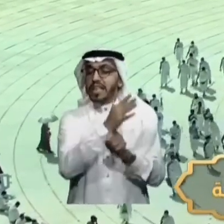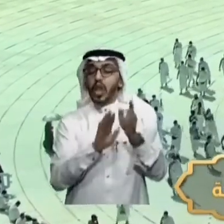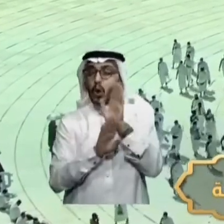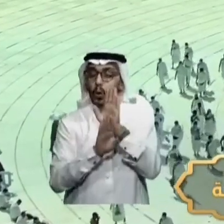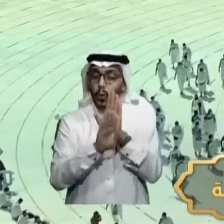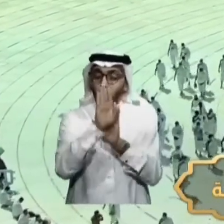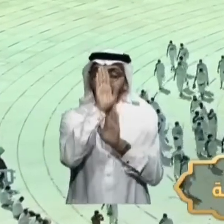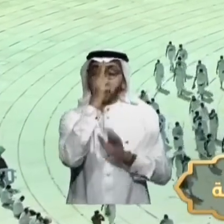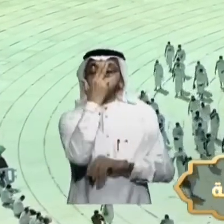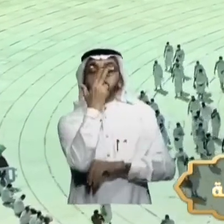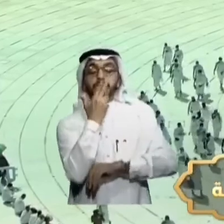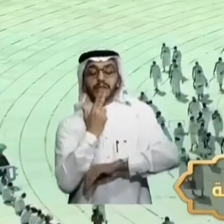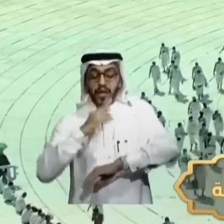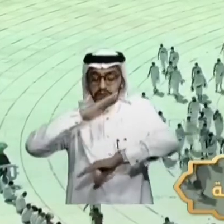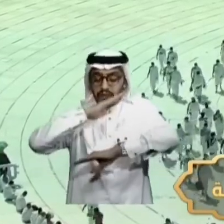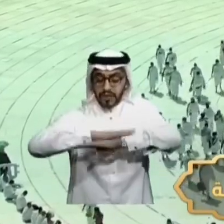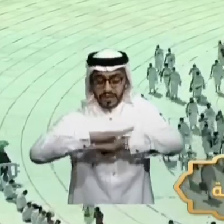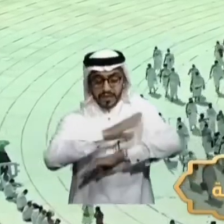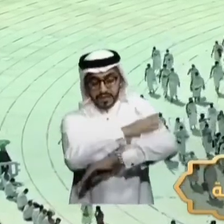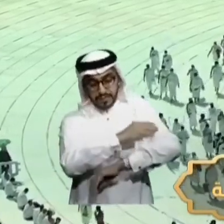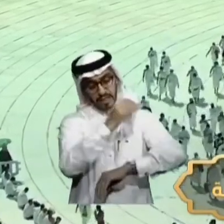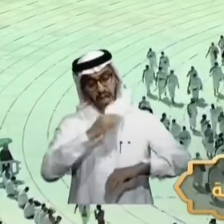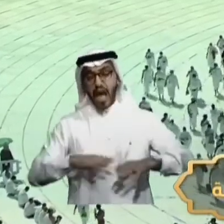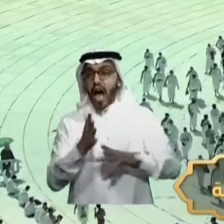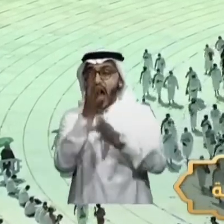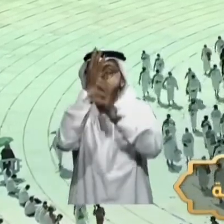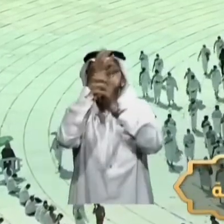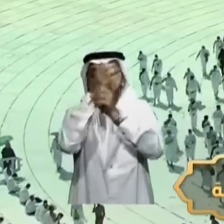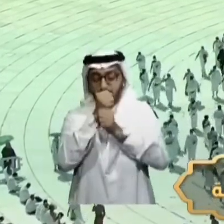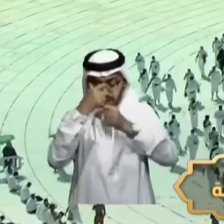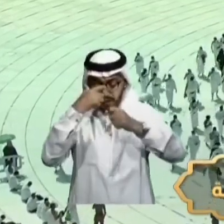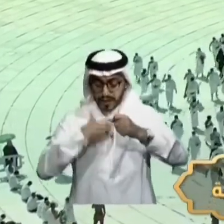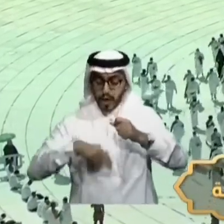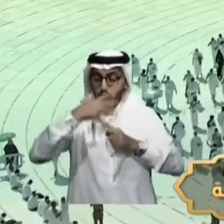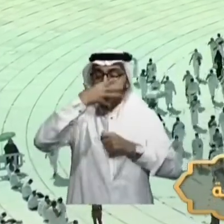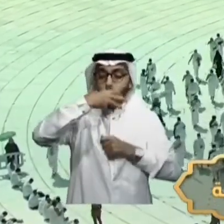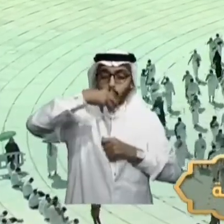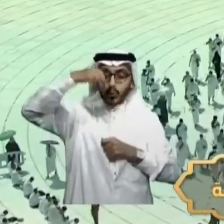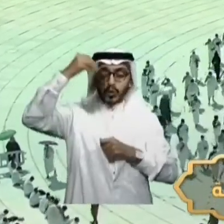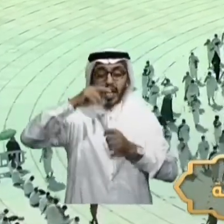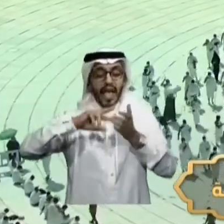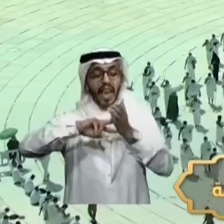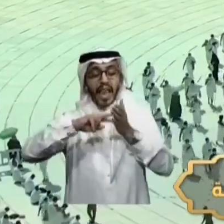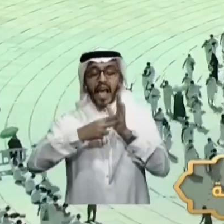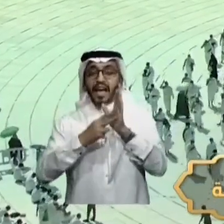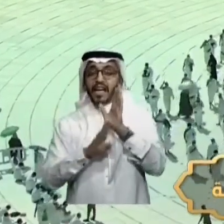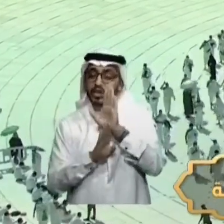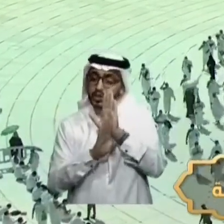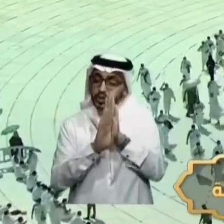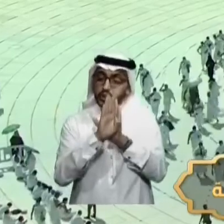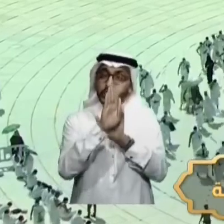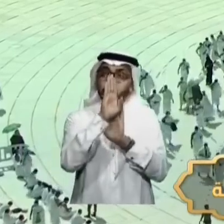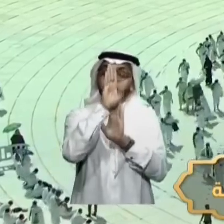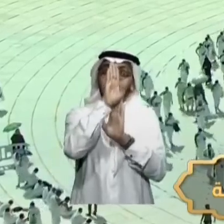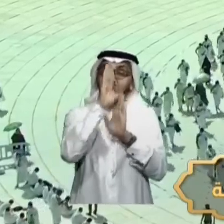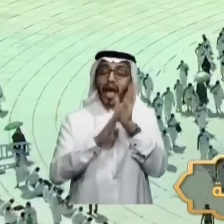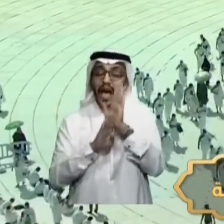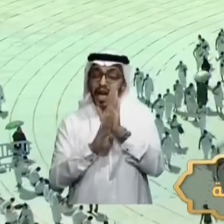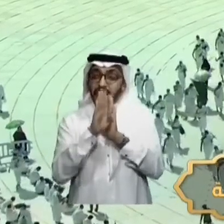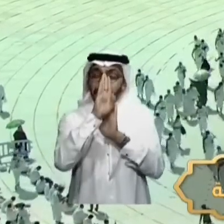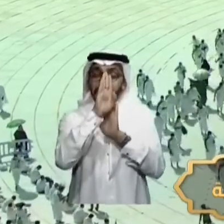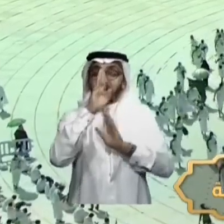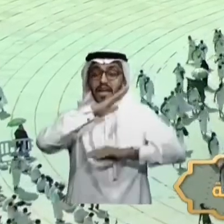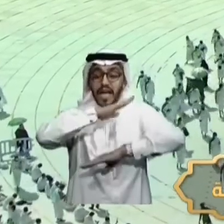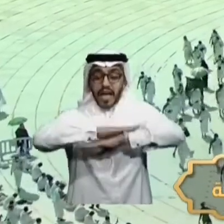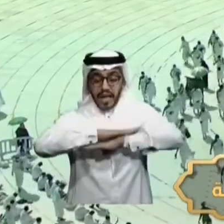لترقية الخلق والسلوك وتزكية النفس والروح، كي تسمو بها إلى لباب